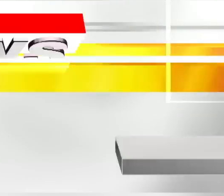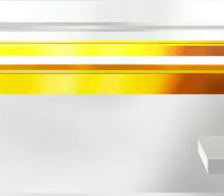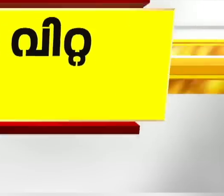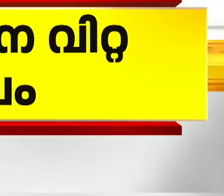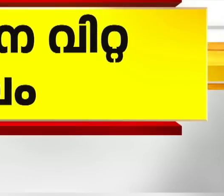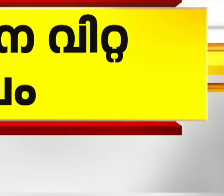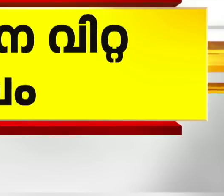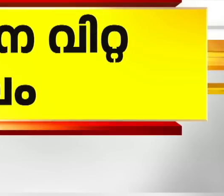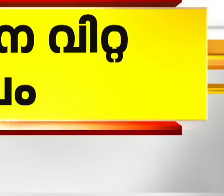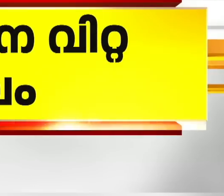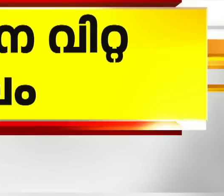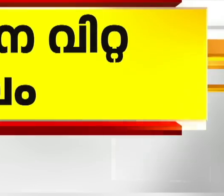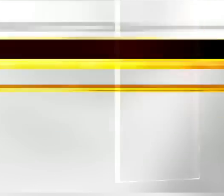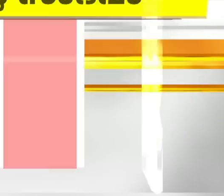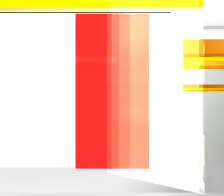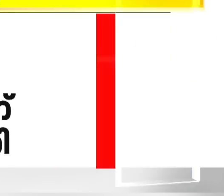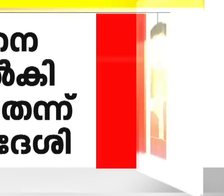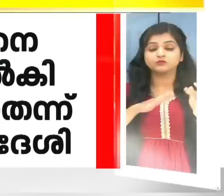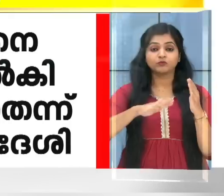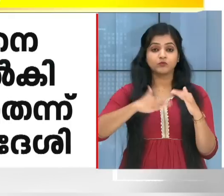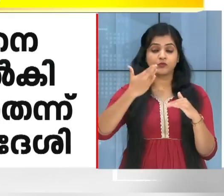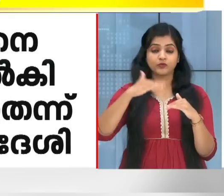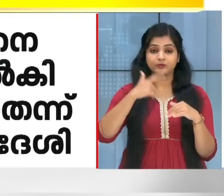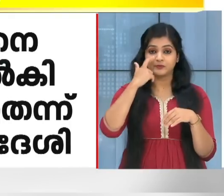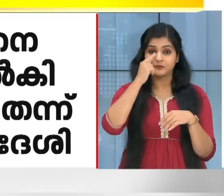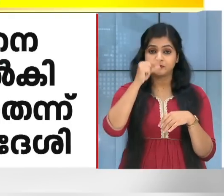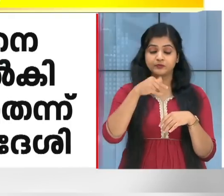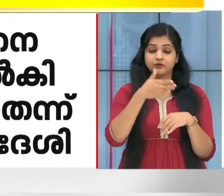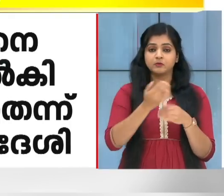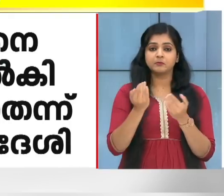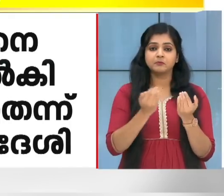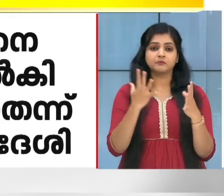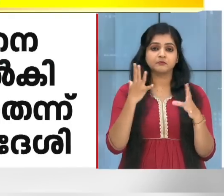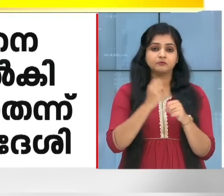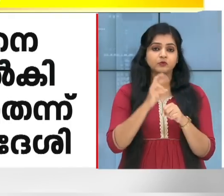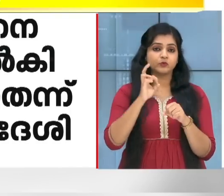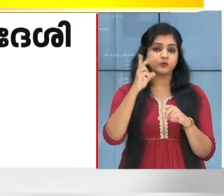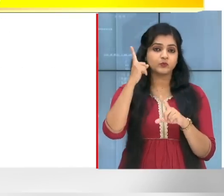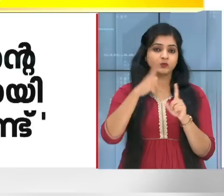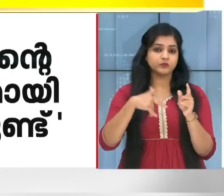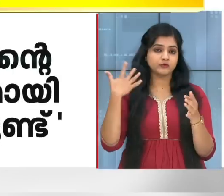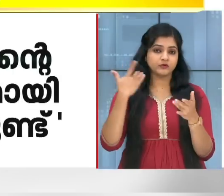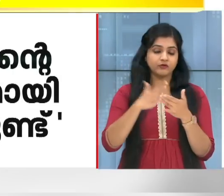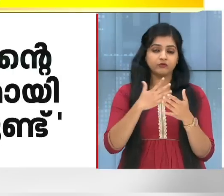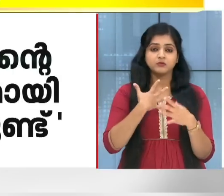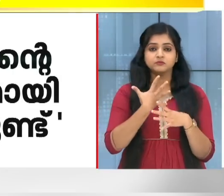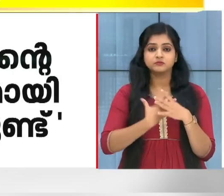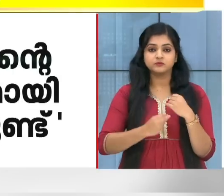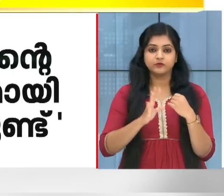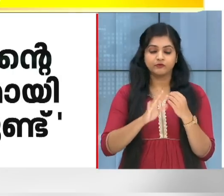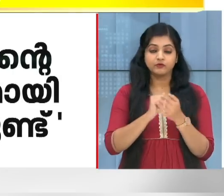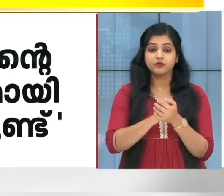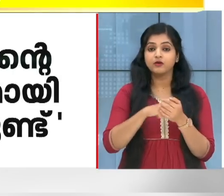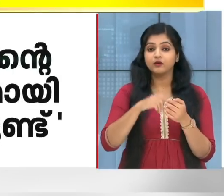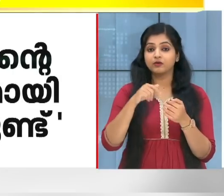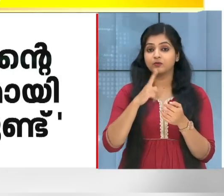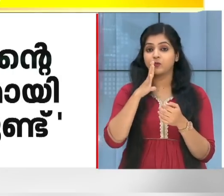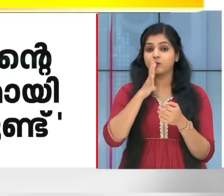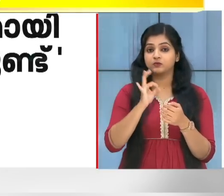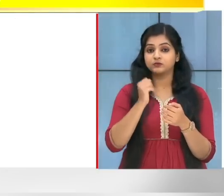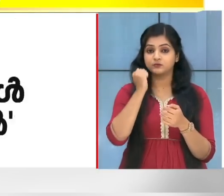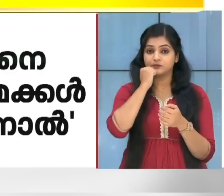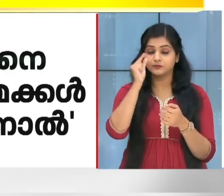ഏതാണ്ട് 20 വർഷത്തിലധികമായി കരമന സ്വദേശിയായ ഈ സ്ത്രീക്ക് മക്കളില്ല. അതിന്റെ സങ്കടത്തിലായിരുന്നു ഇവർ ഈ കുട്ടിയുടെ യഥാർത്ഥ മാതാവായിട്ടുള്ള പൂവാർ സ്വദേശി എന്നാണ് പോലീസ് ഇപ്പോൾ